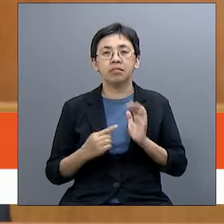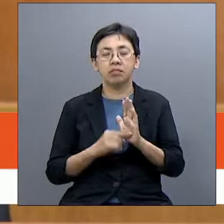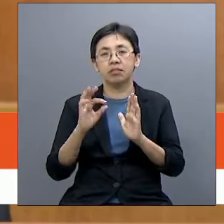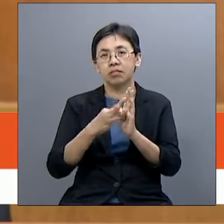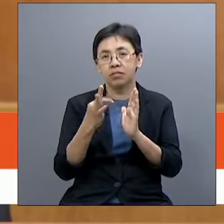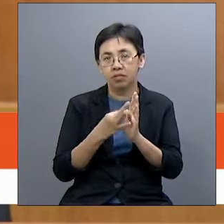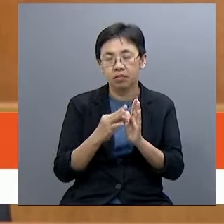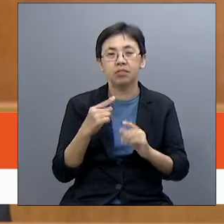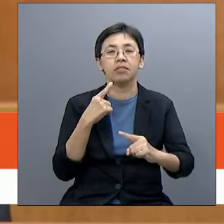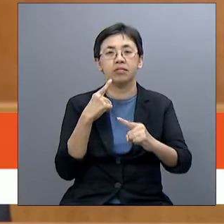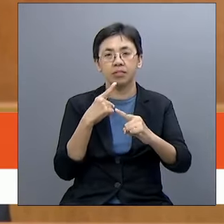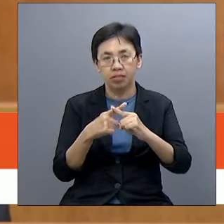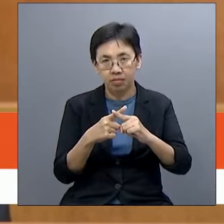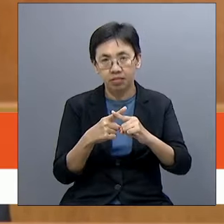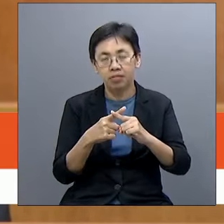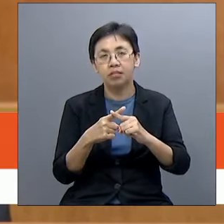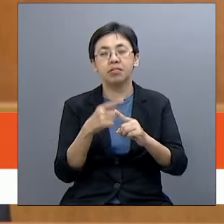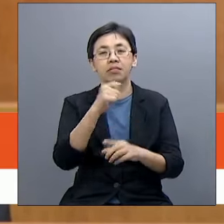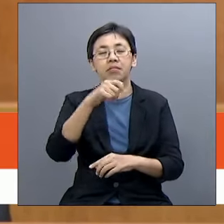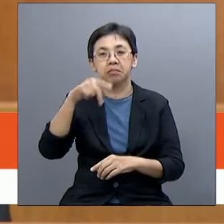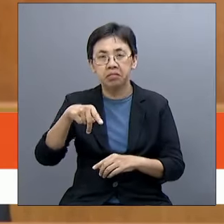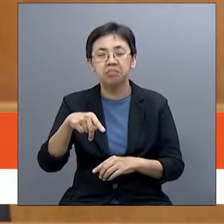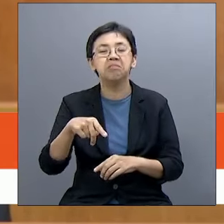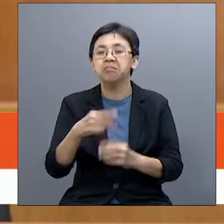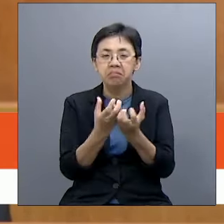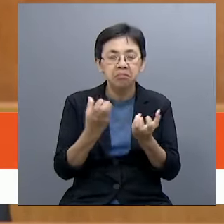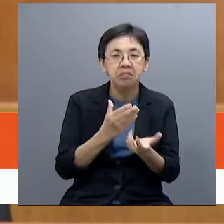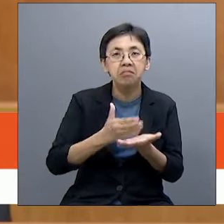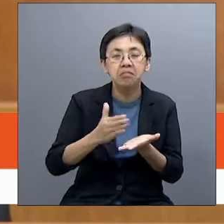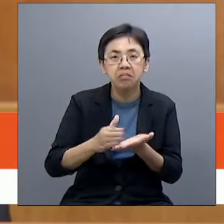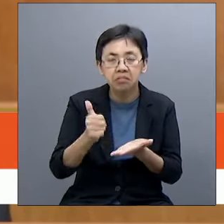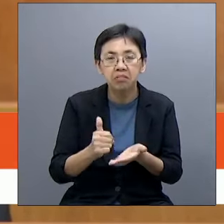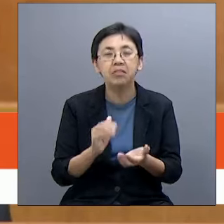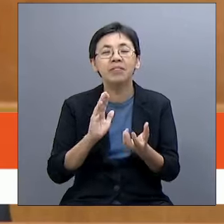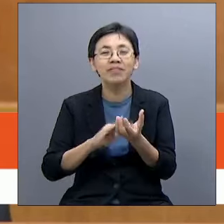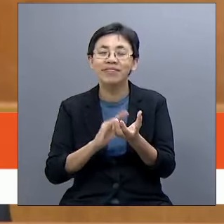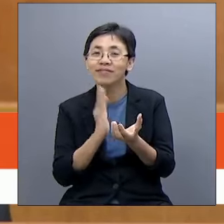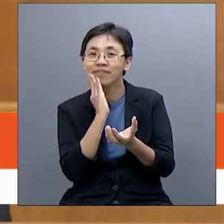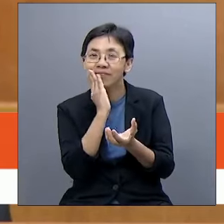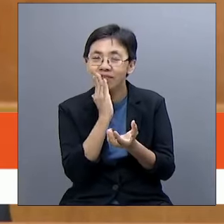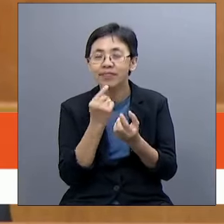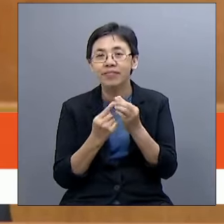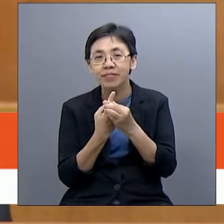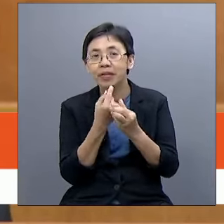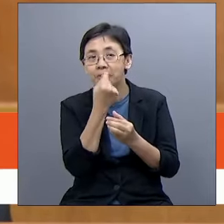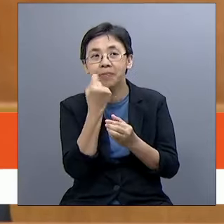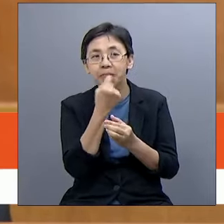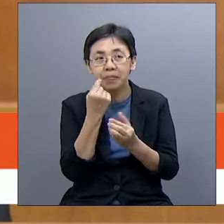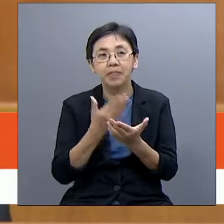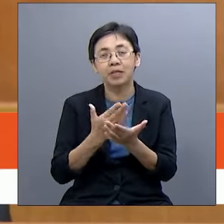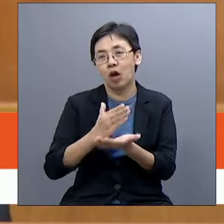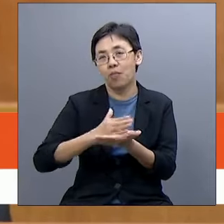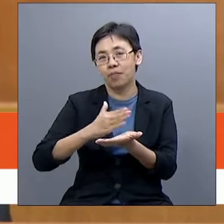xหรืออะไรก็ตามนะครับผ่อนได้หมดนะครับเครื่องสำอางก็ผ่อนได้นะครับซื้อเครื่องสำอางใน LINEก็ผ่อน